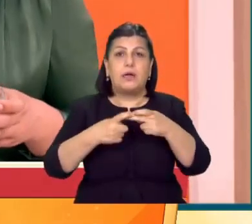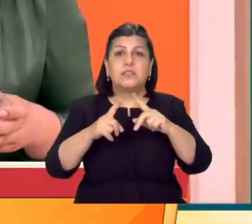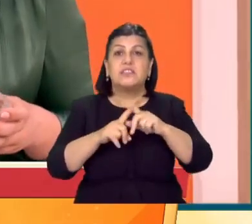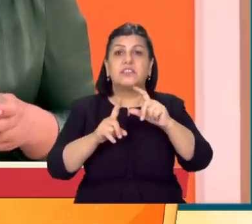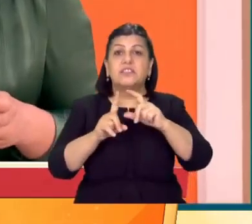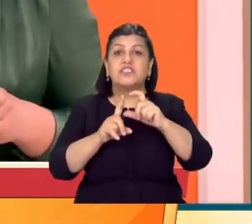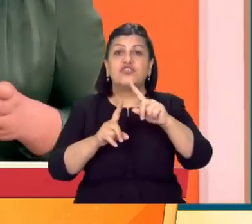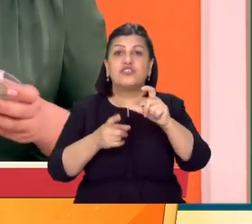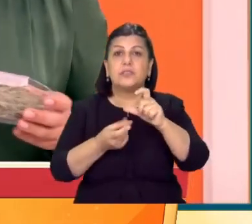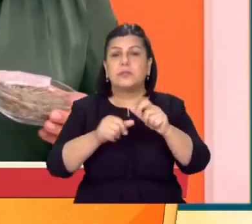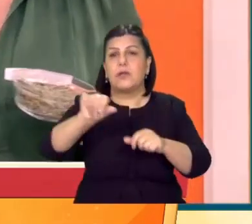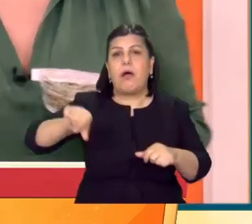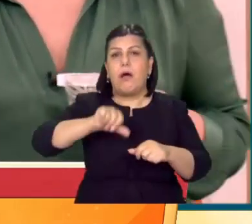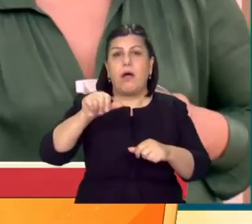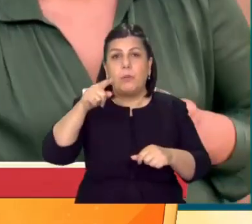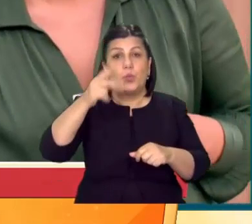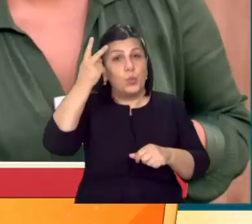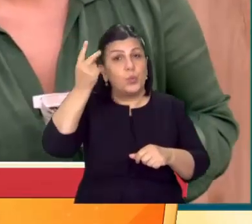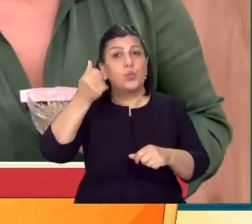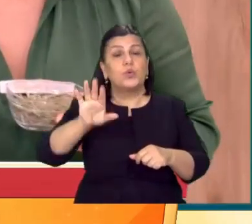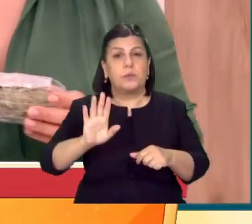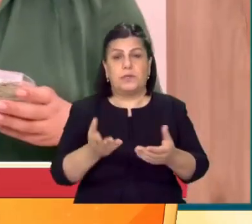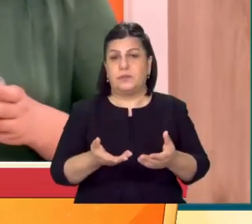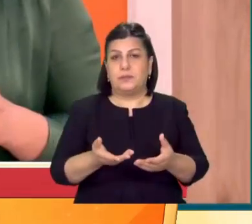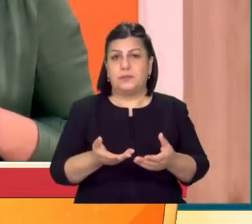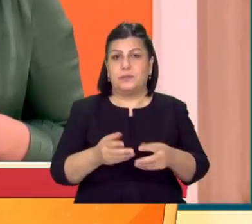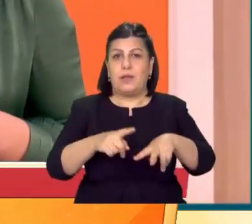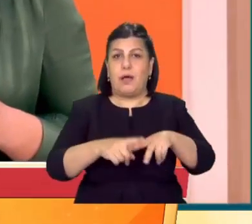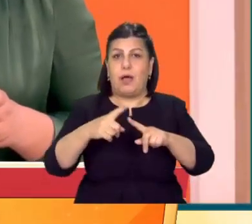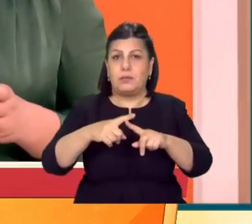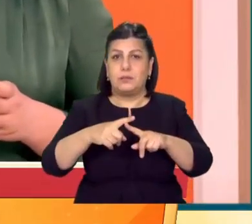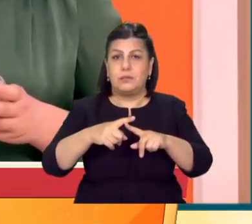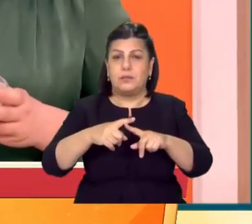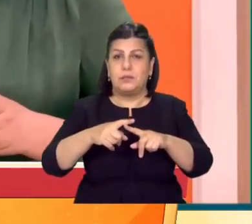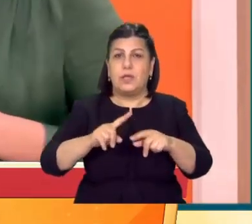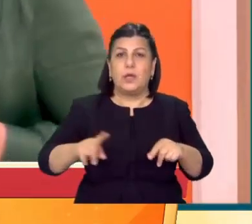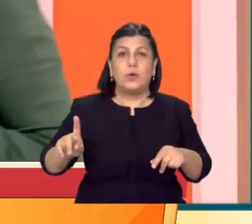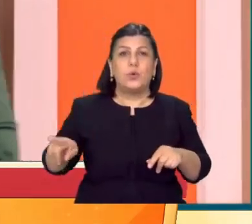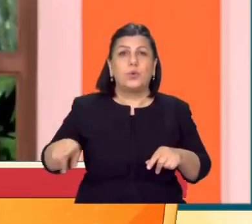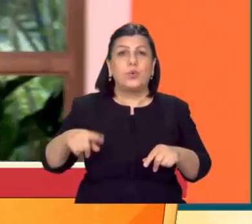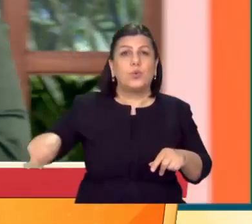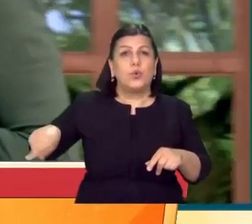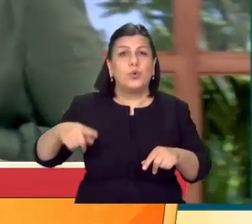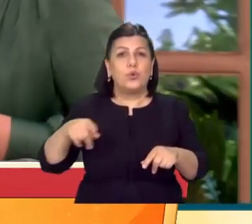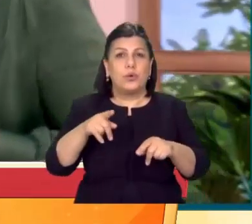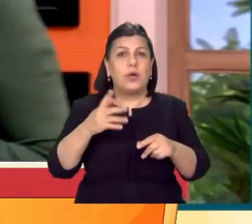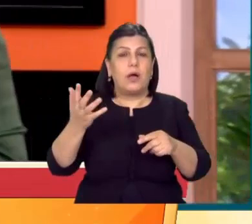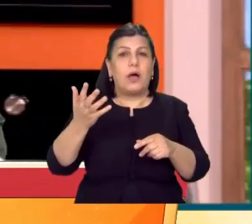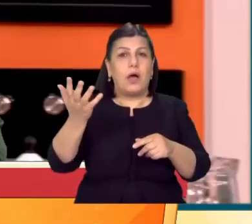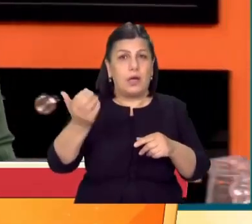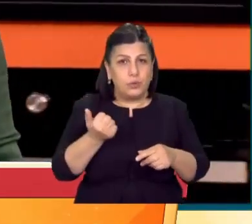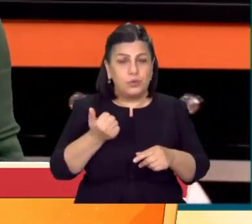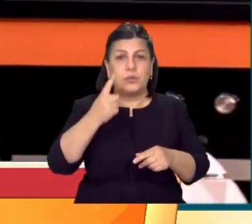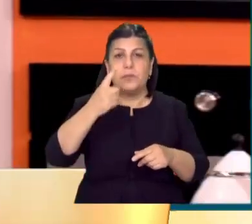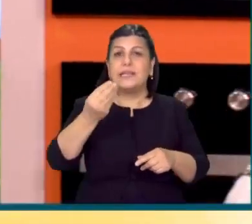Bunu unutmayın. Yani işte at kuyruğunu alıyorsunuz bir Evet. yemek kaşığı